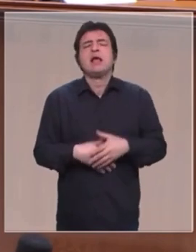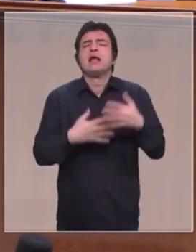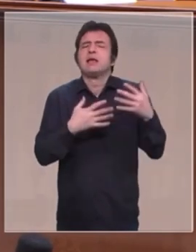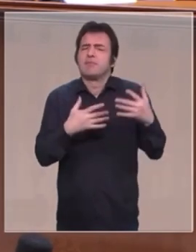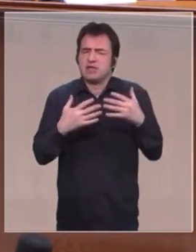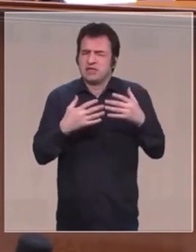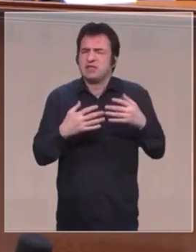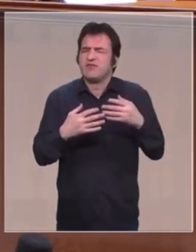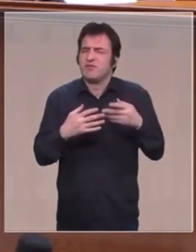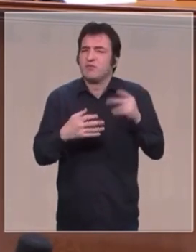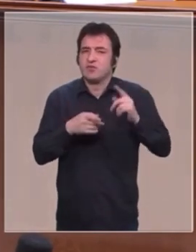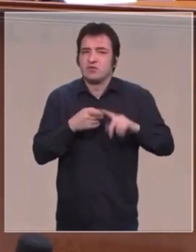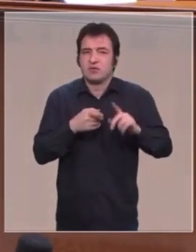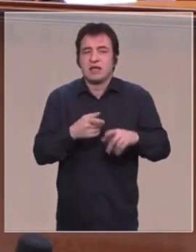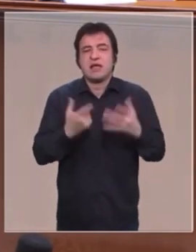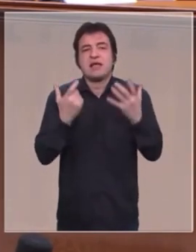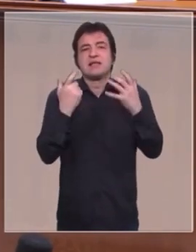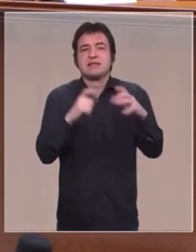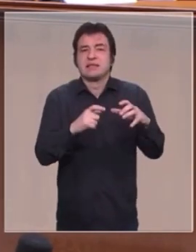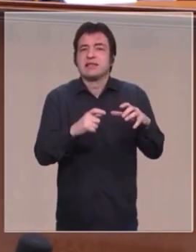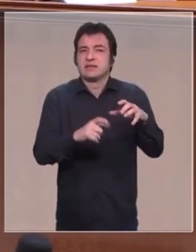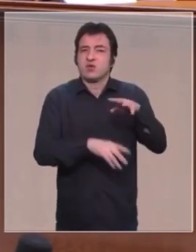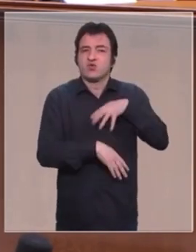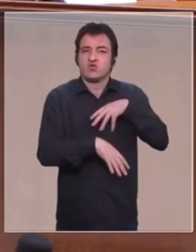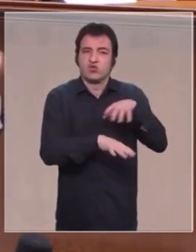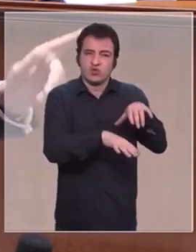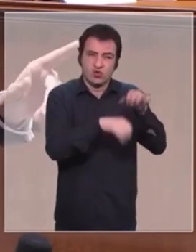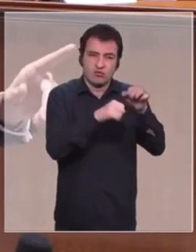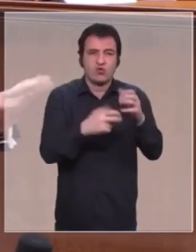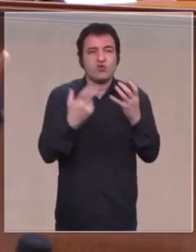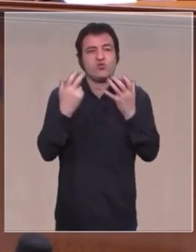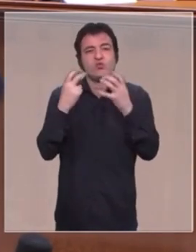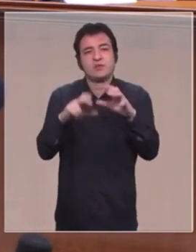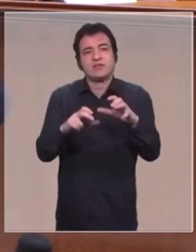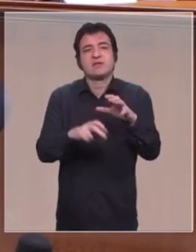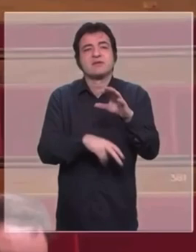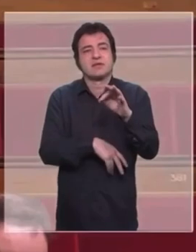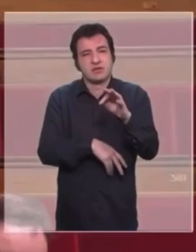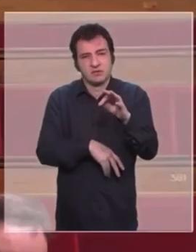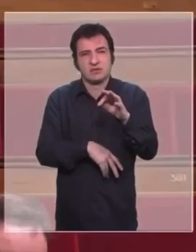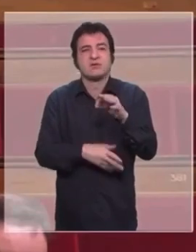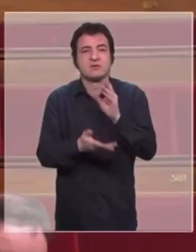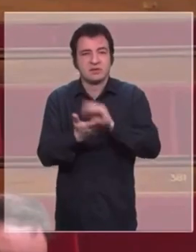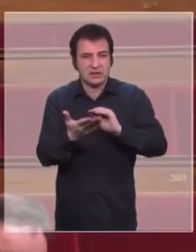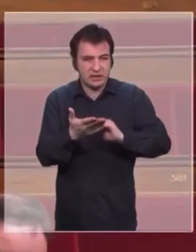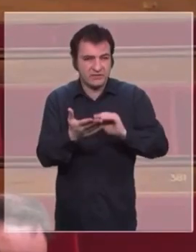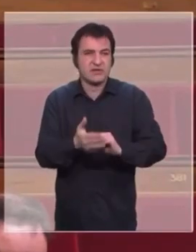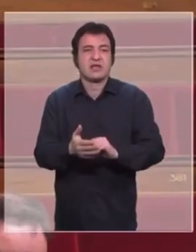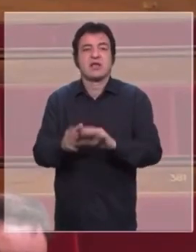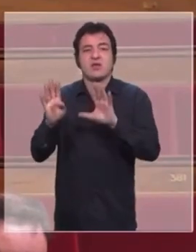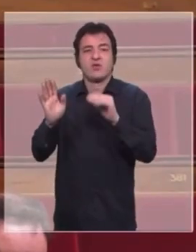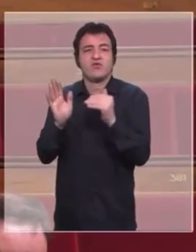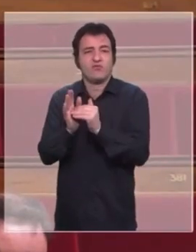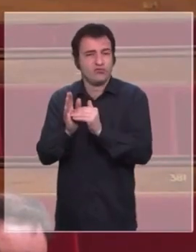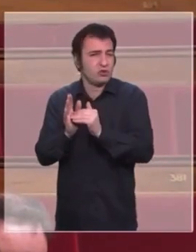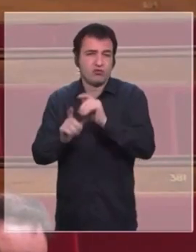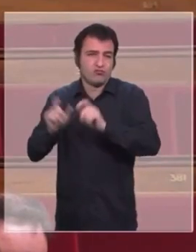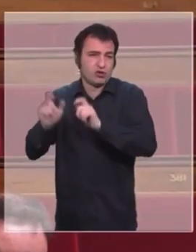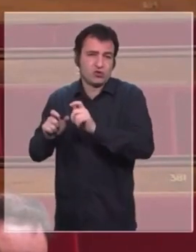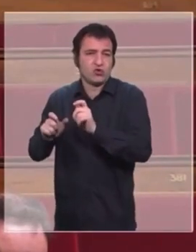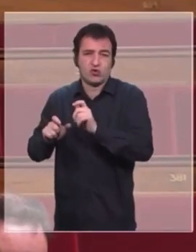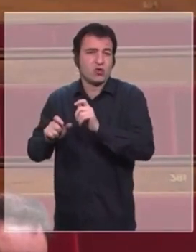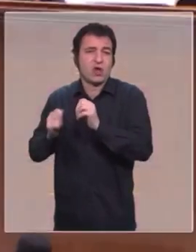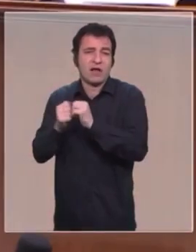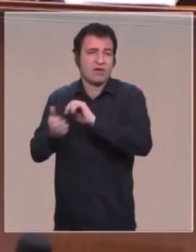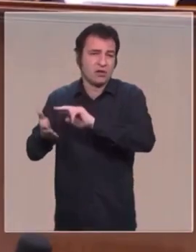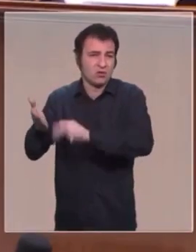national. 700 magistrats embauchés, 850 greffiers, 2000 contractuels, ça, c'est déjà fait. Et le travail des uns et des